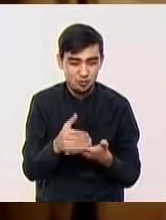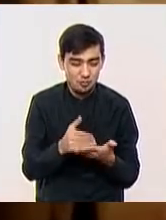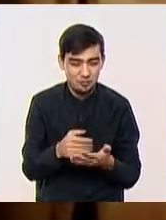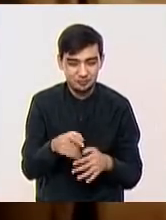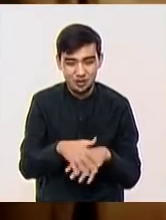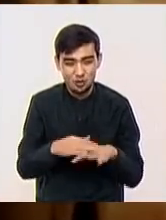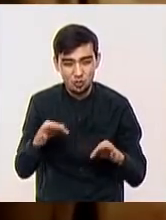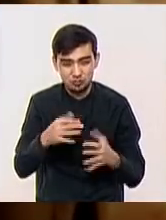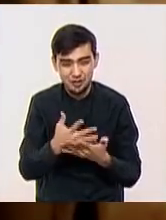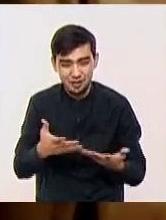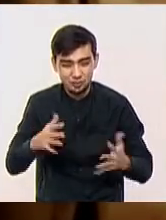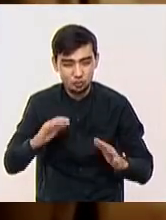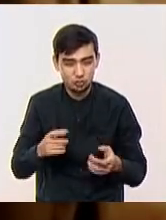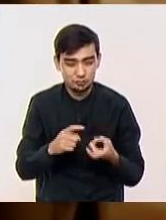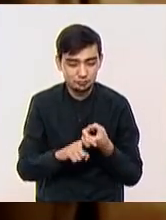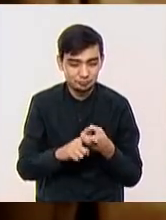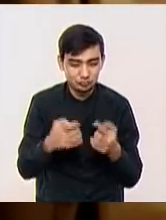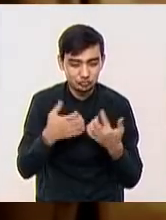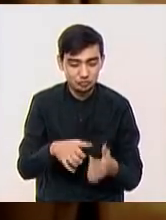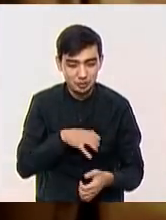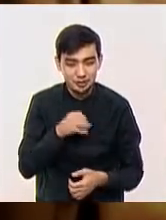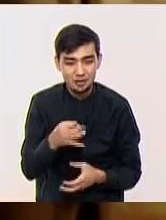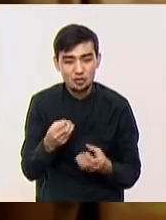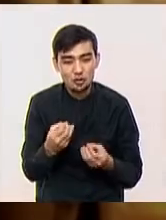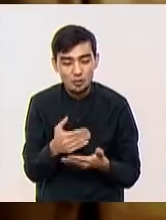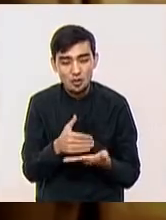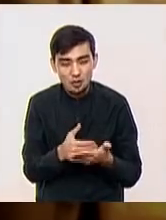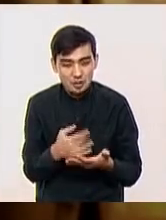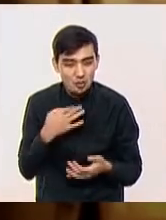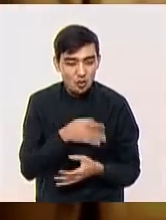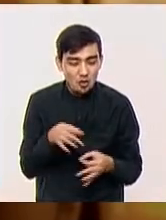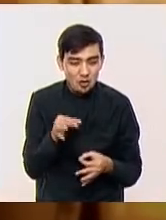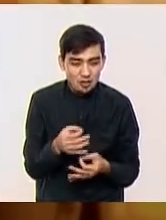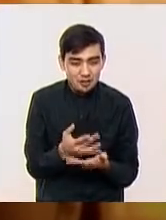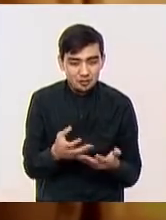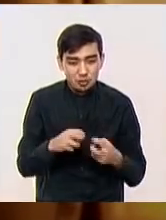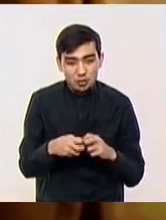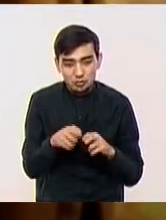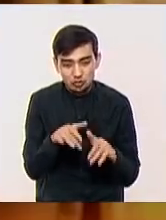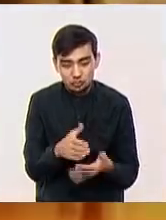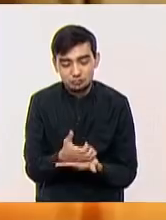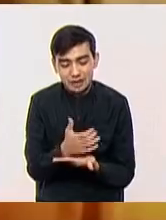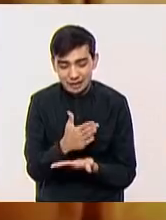резонанс тудырған оқиғаларға сараптама жасады. Одан өзге бағдарламада көтерілген кей мәселе шешімін